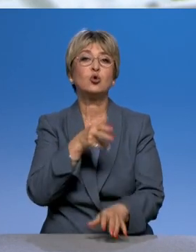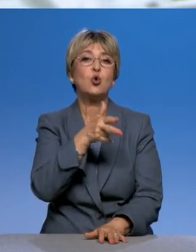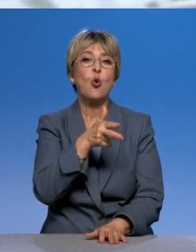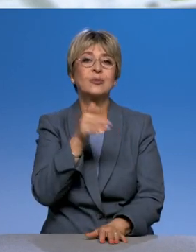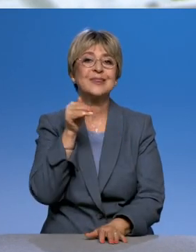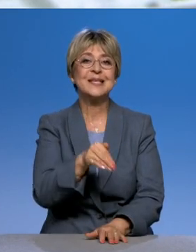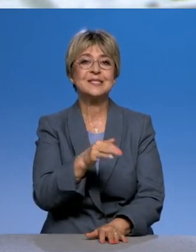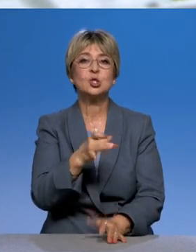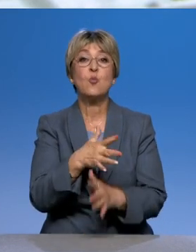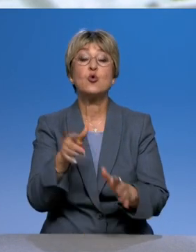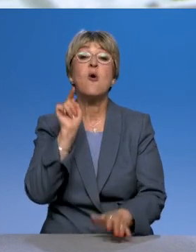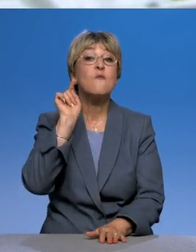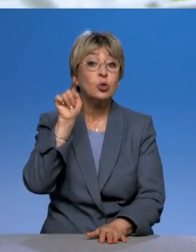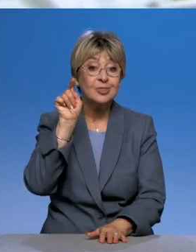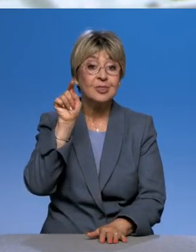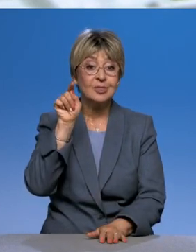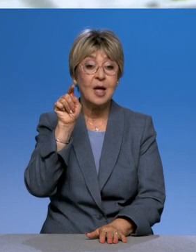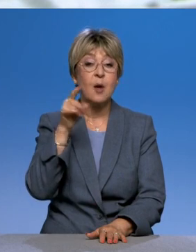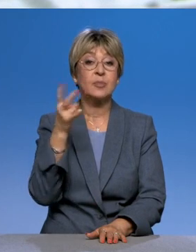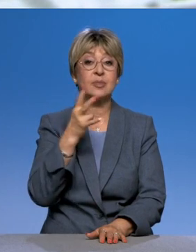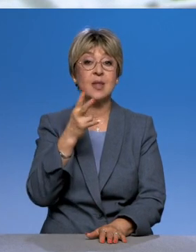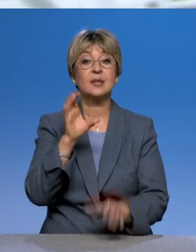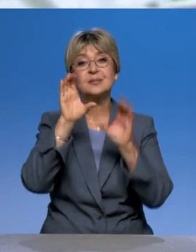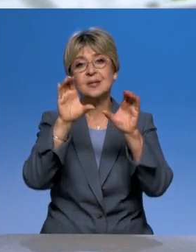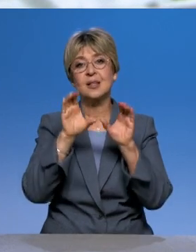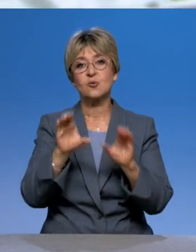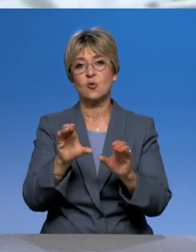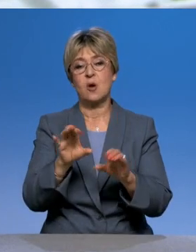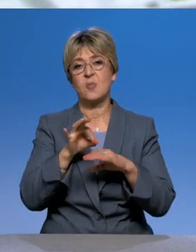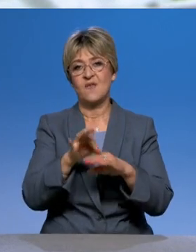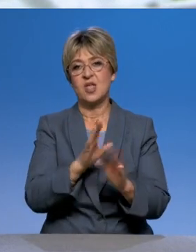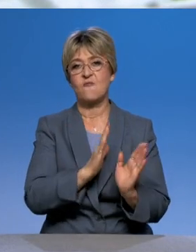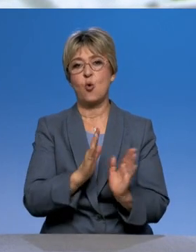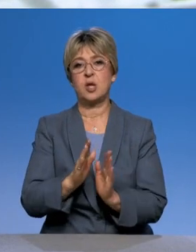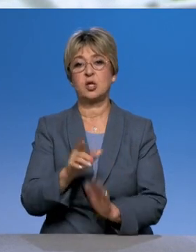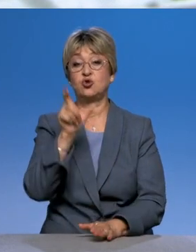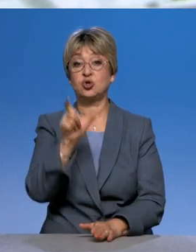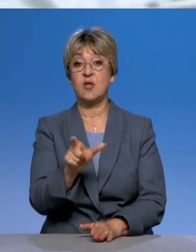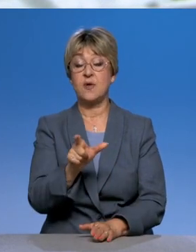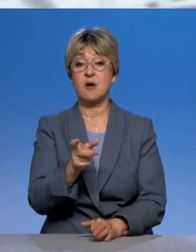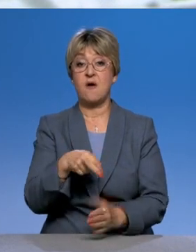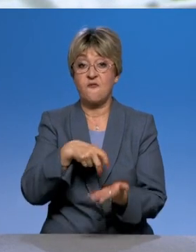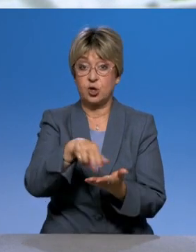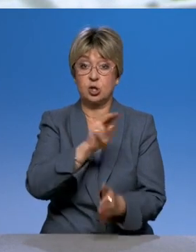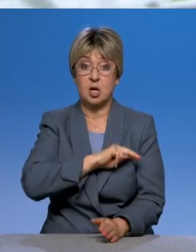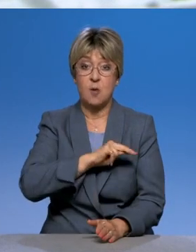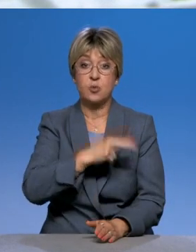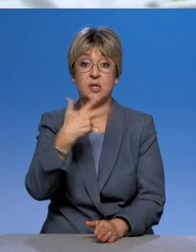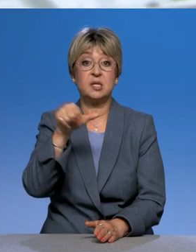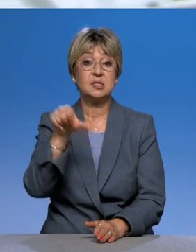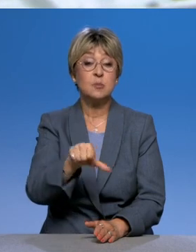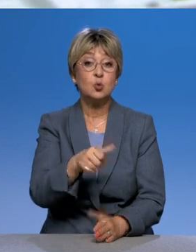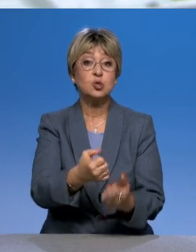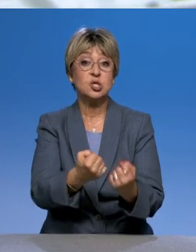них надо начинать. Вот там надо приводить законодательство в нормальную форму. Где человек вышел, на полчаса его задержали, все, он за это должен получить